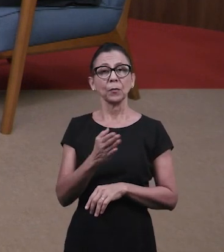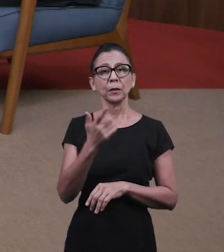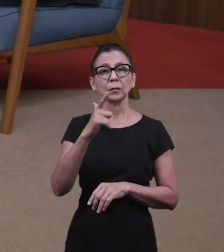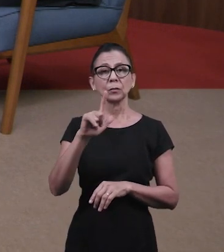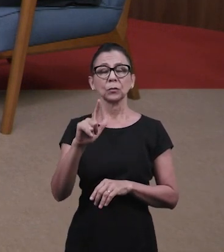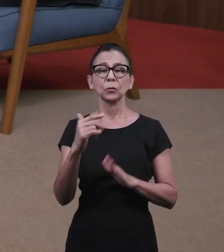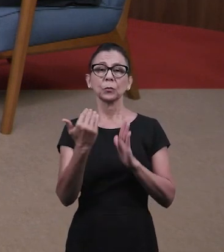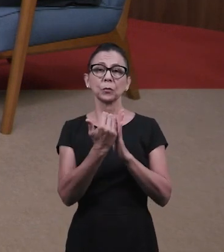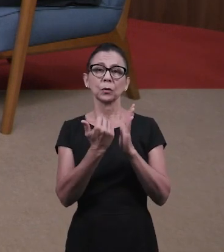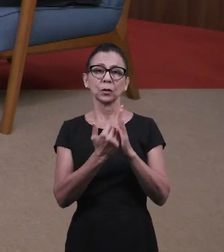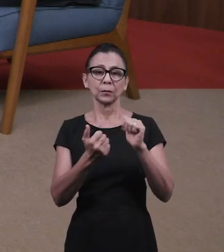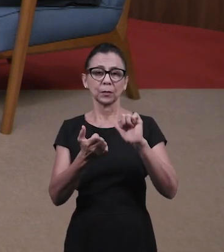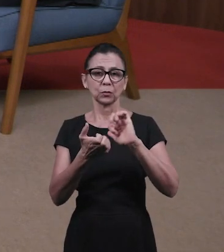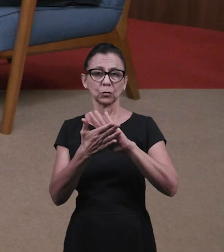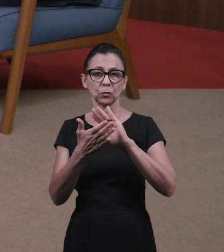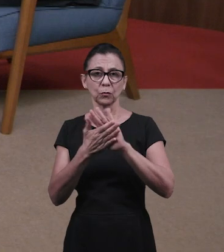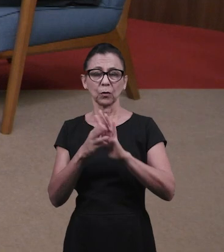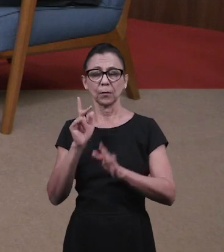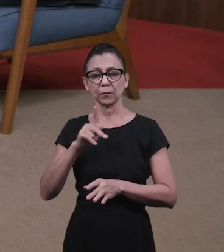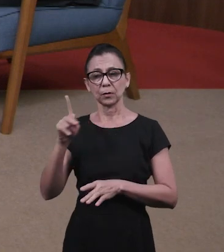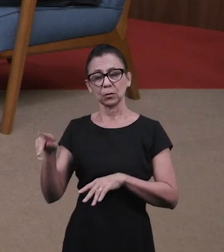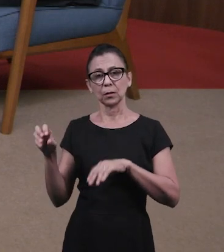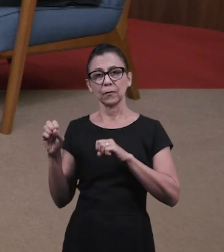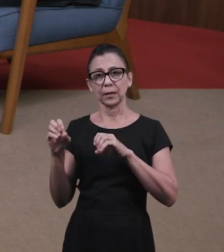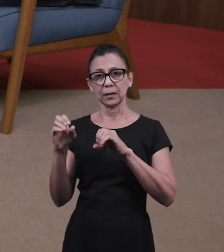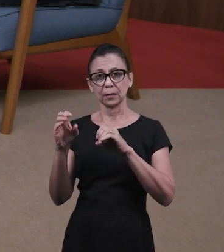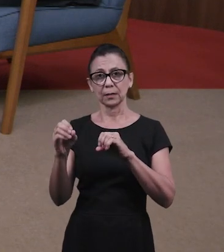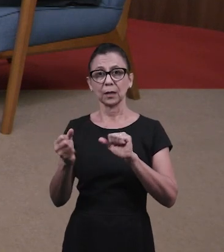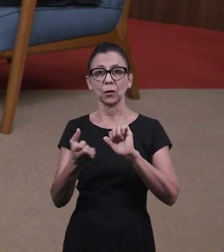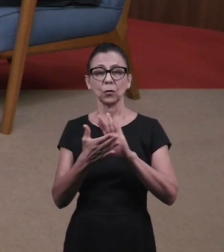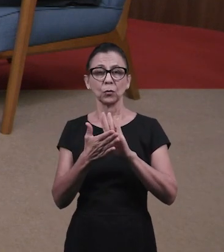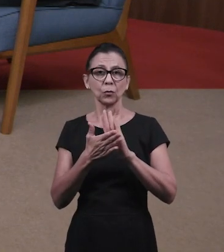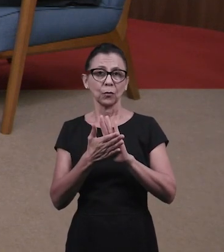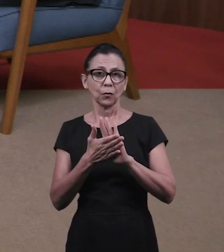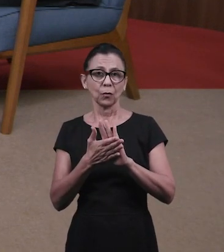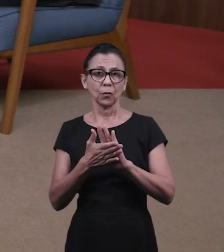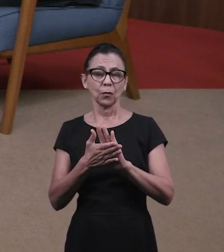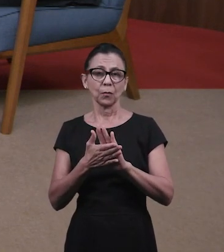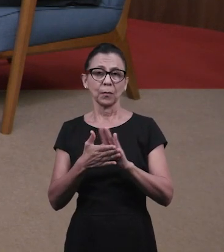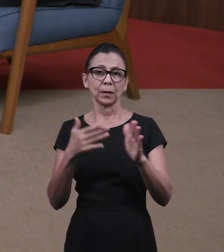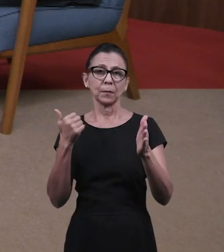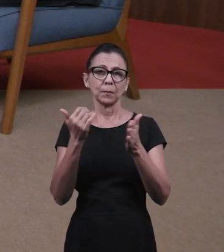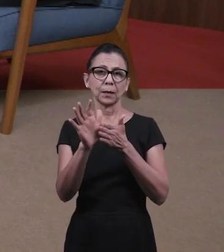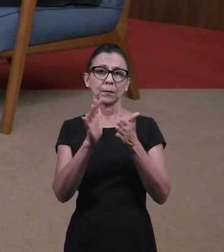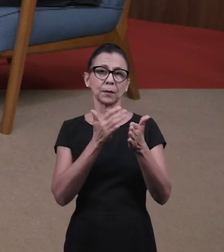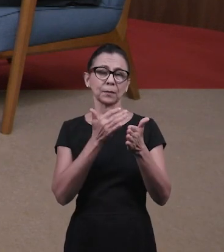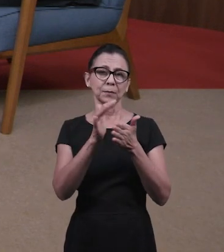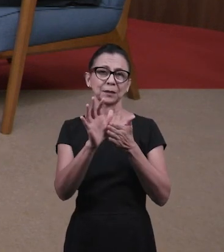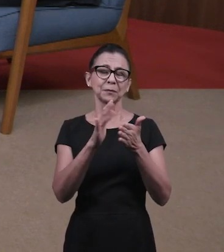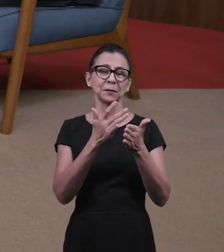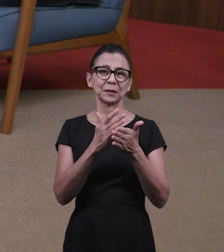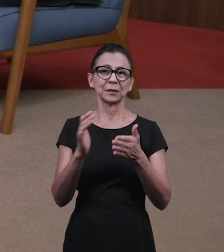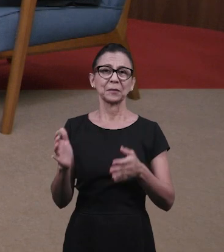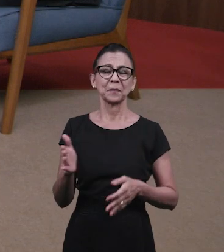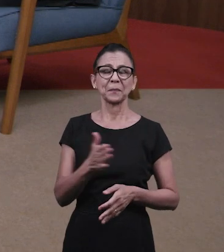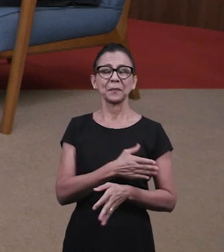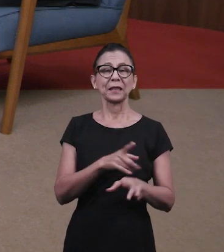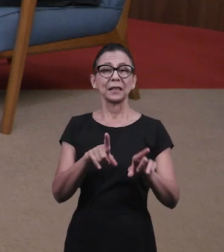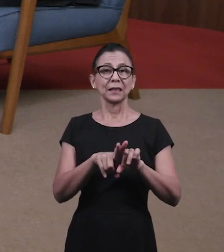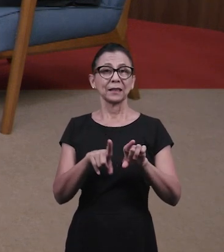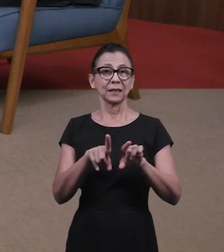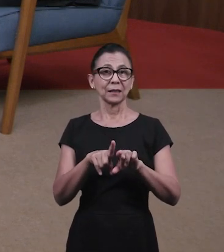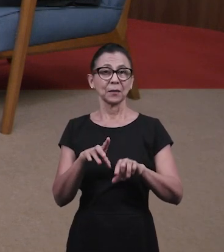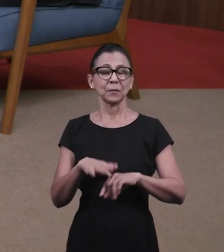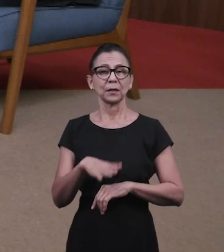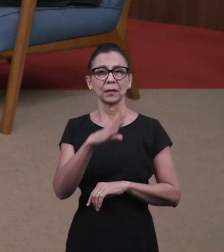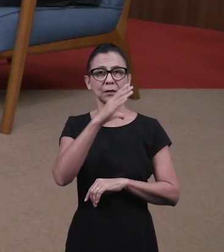professeure Janine Uzumak va enseigner la louange avec le titre Couché sur l'herbe pour